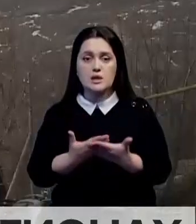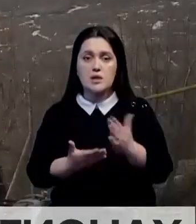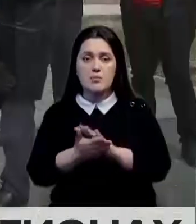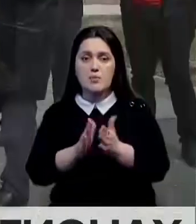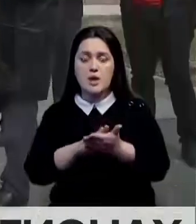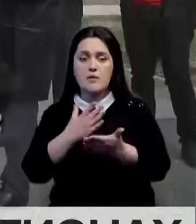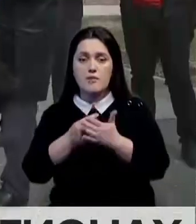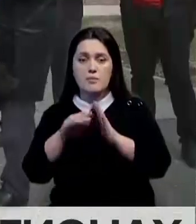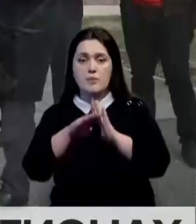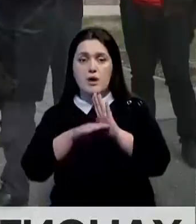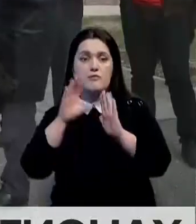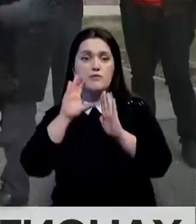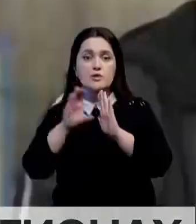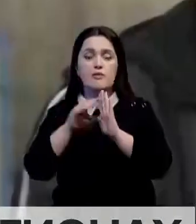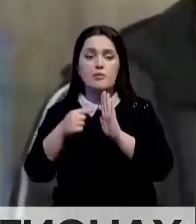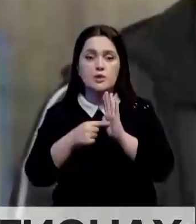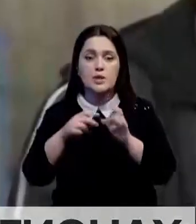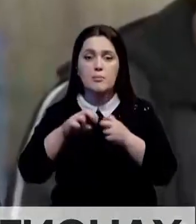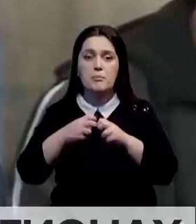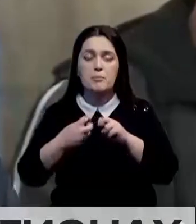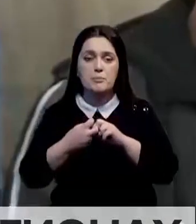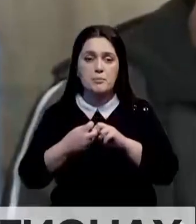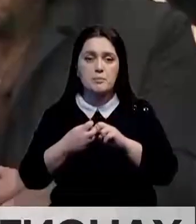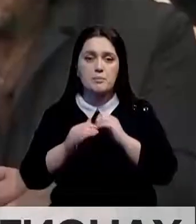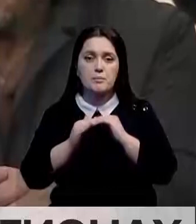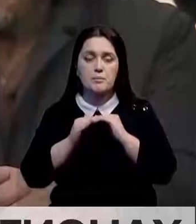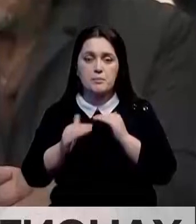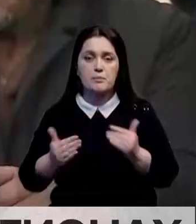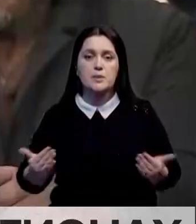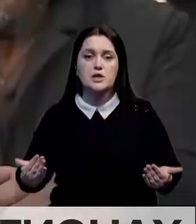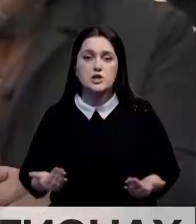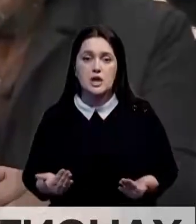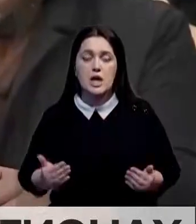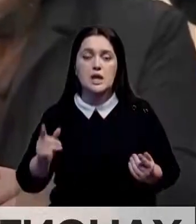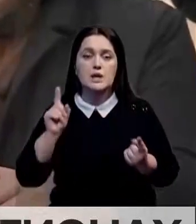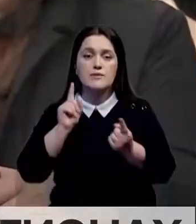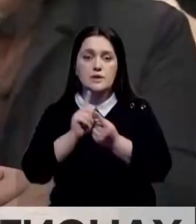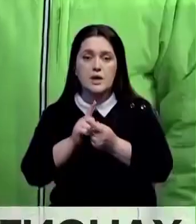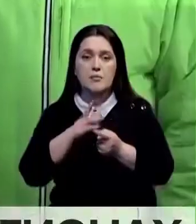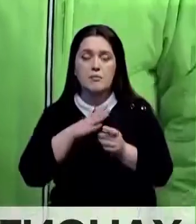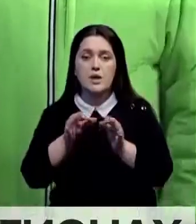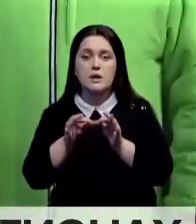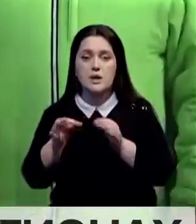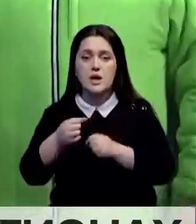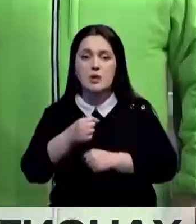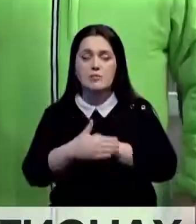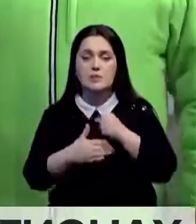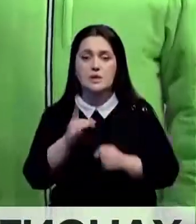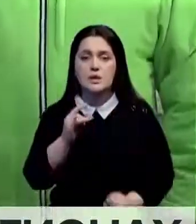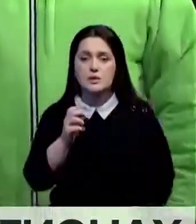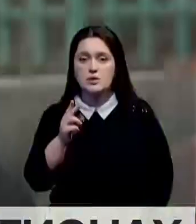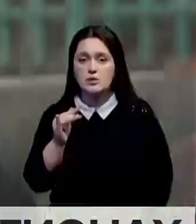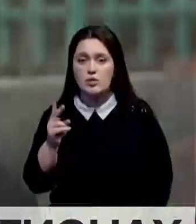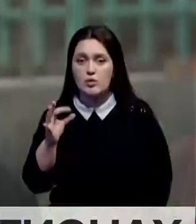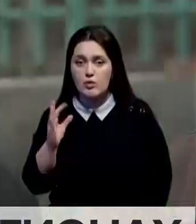своей предвыборной программы, а также выслушали вопросы и проблемы местных жителей. Такие же встречи состоялись в районном